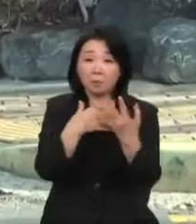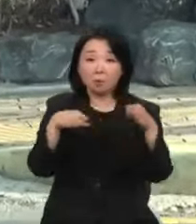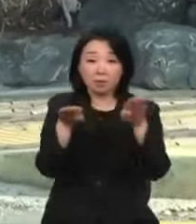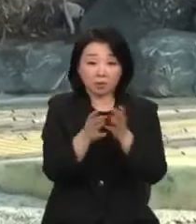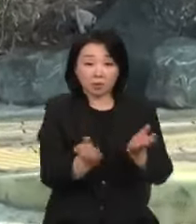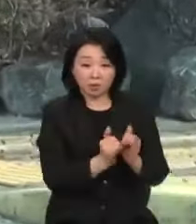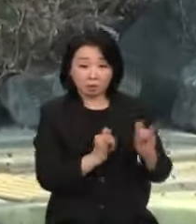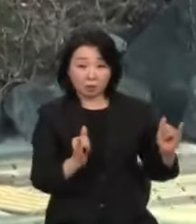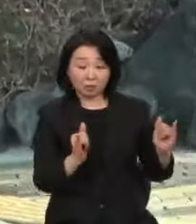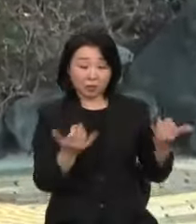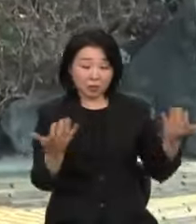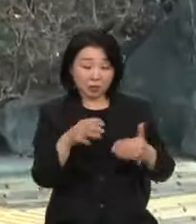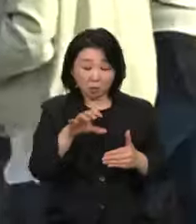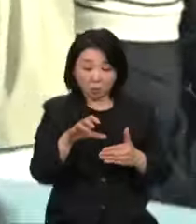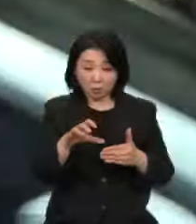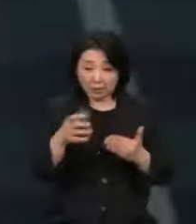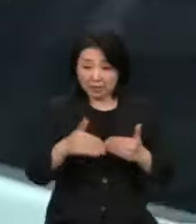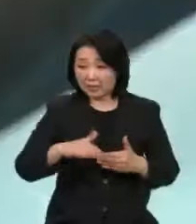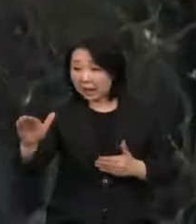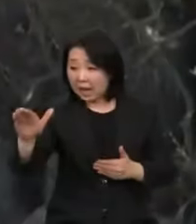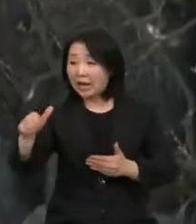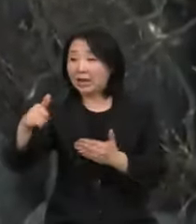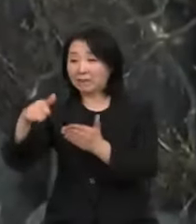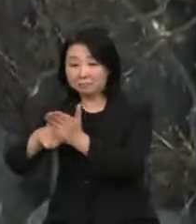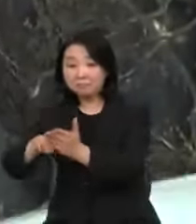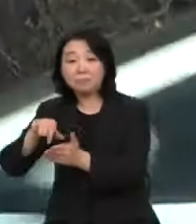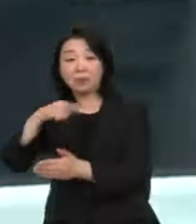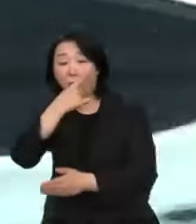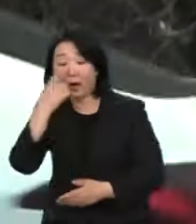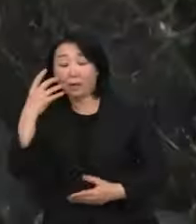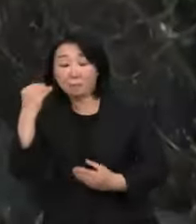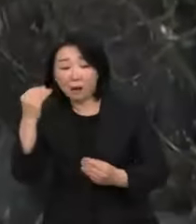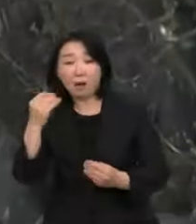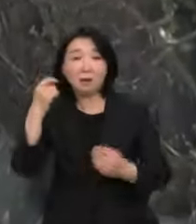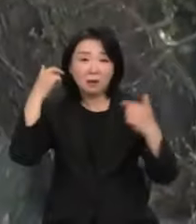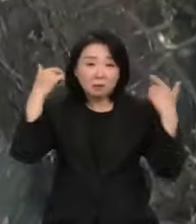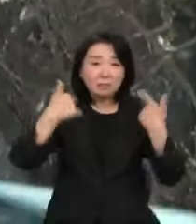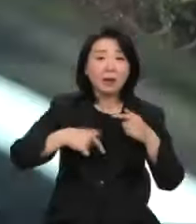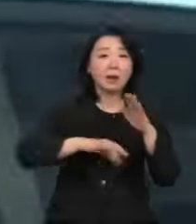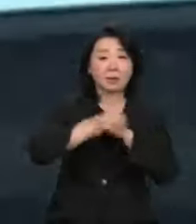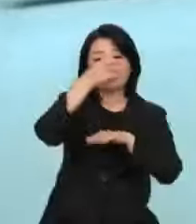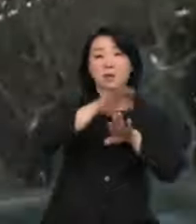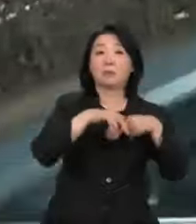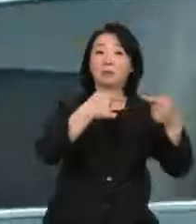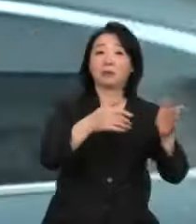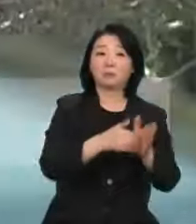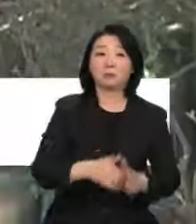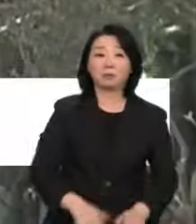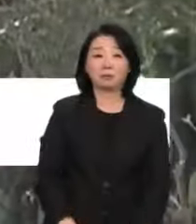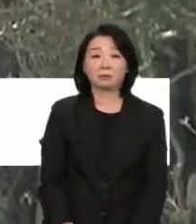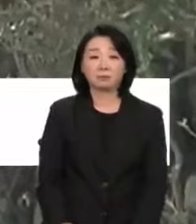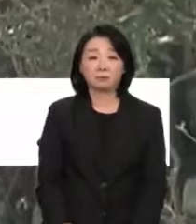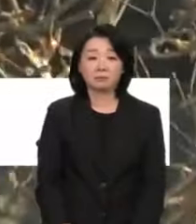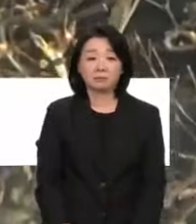직원들인데 일터에 출근 도장을 찍은 뒤 매일 아침 예배에 참석하는 겁니다.